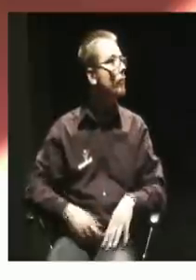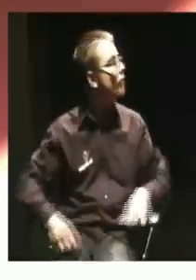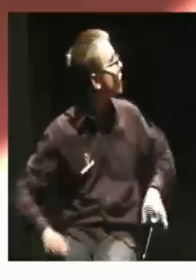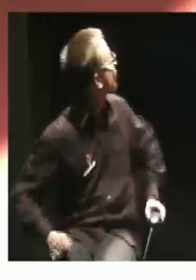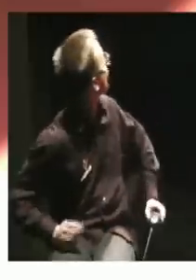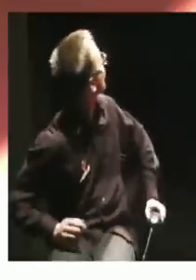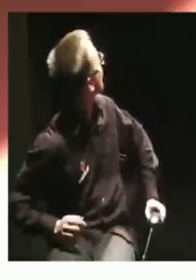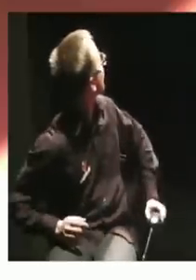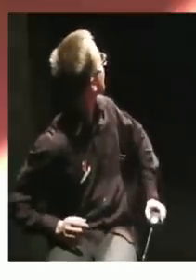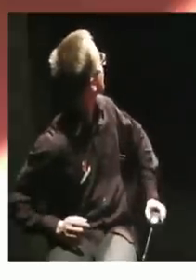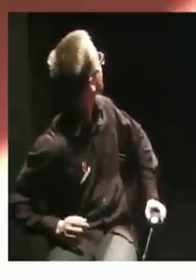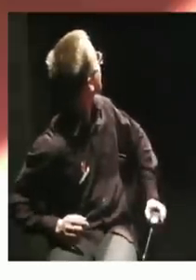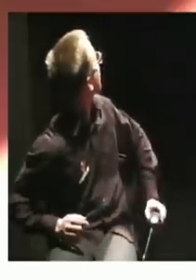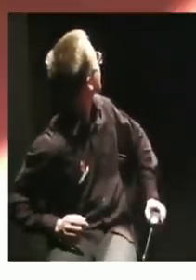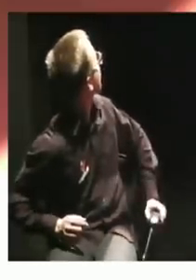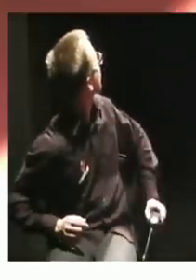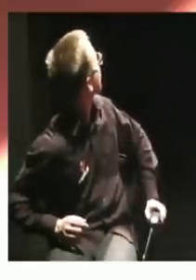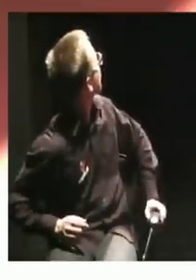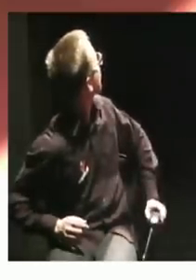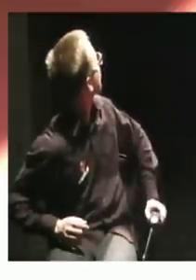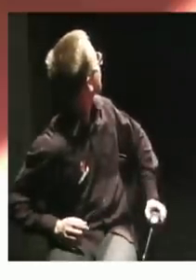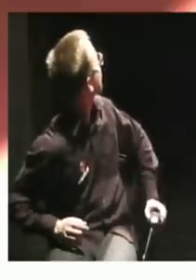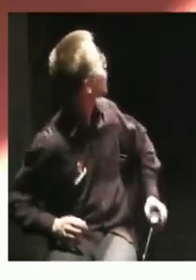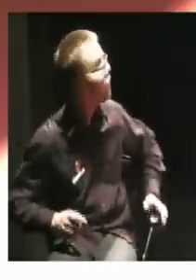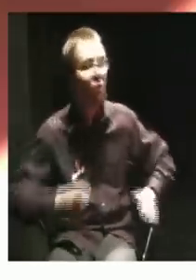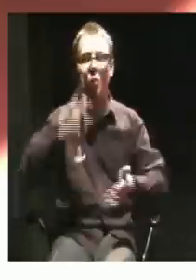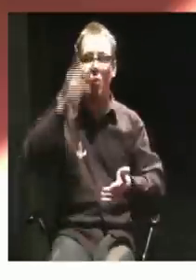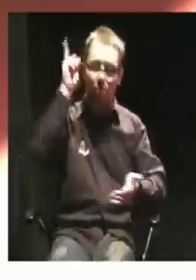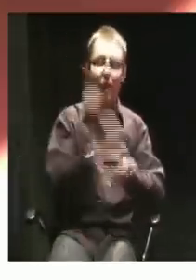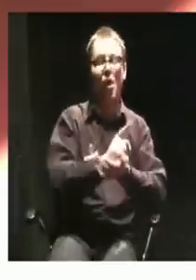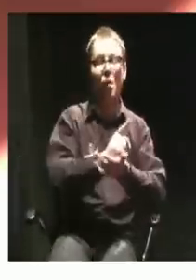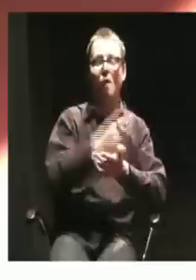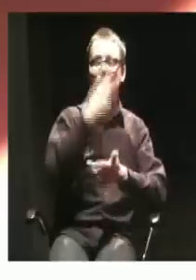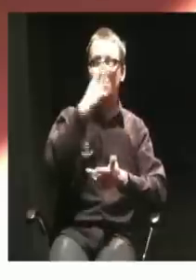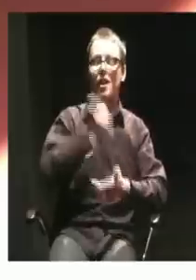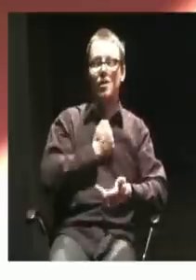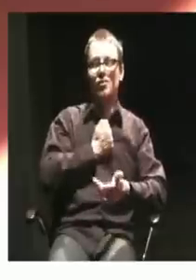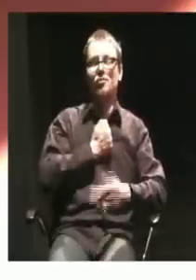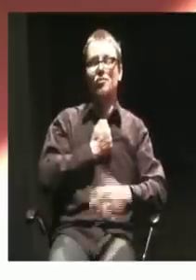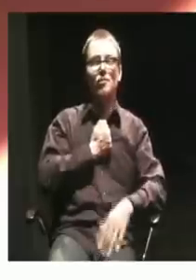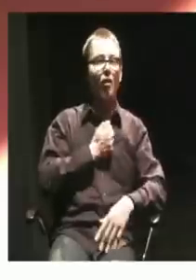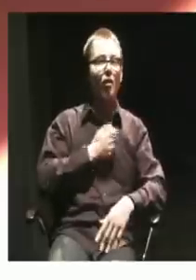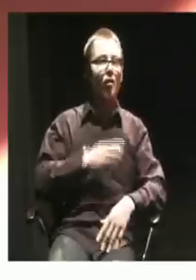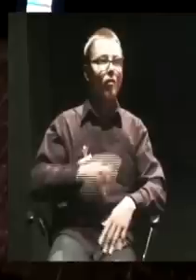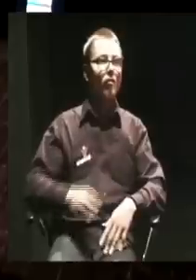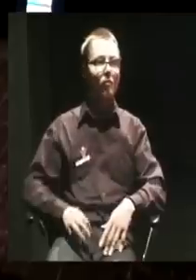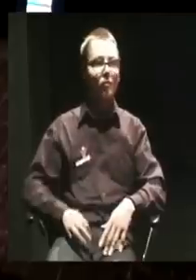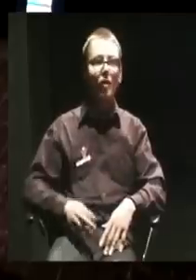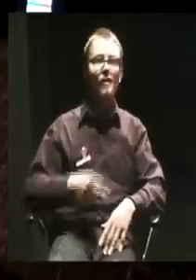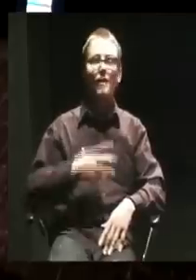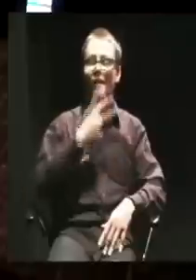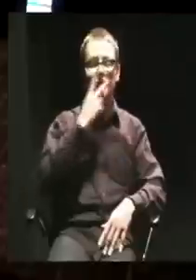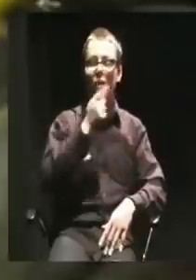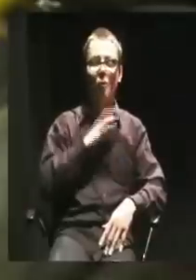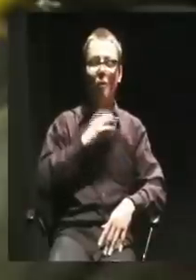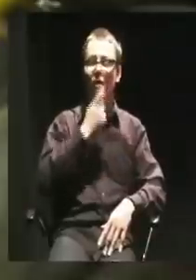Aha, trzecie, tu jest trzecie, przepraszam. Jest. Ostre? Jest. To dosyć ciekawe, bo na tym zdjęciu mój nos prawie przykrywa mi zęby, a